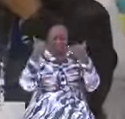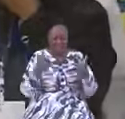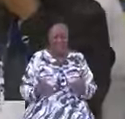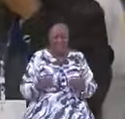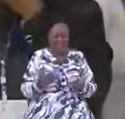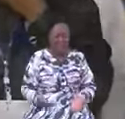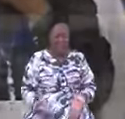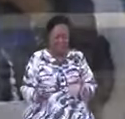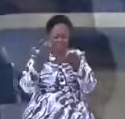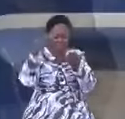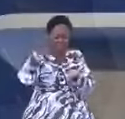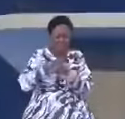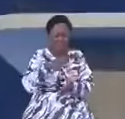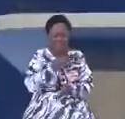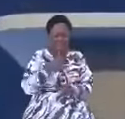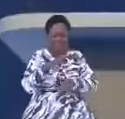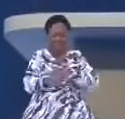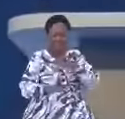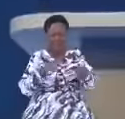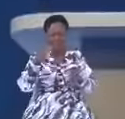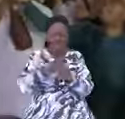nom de jésus